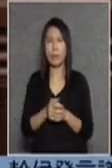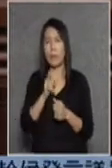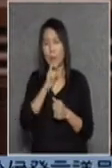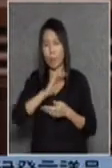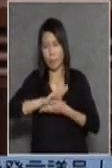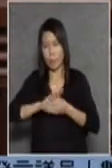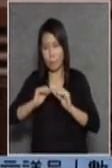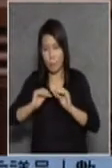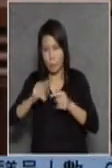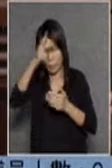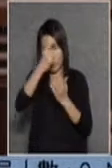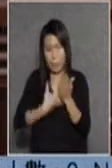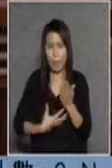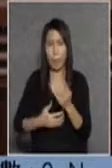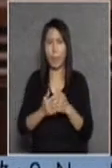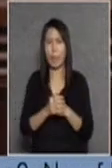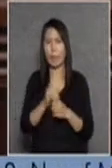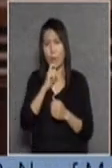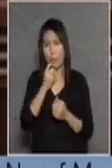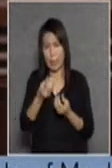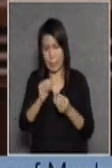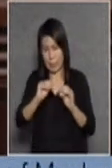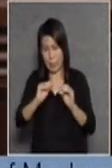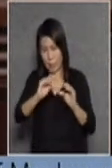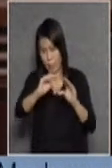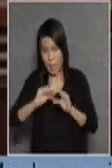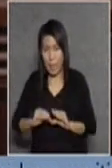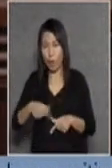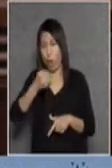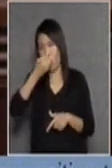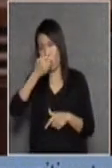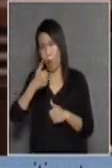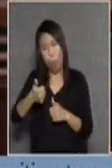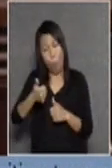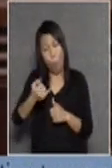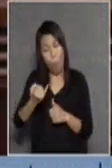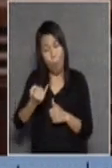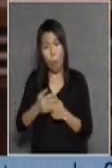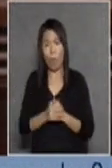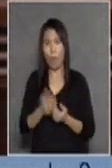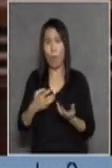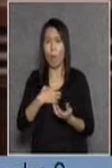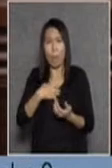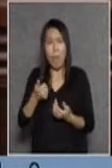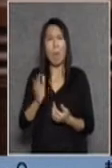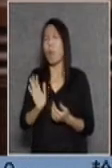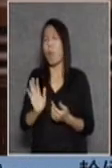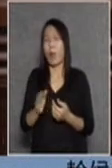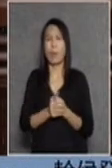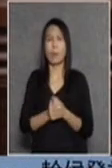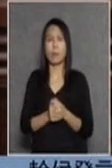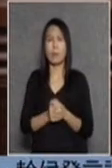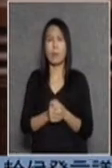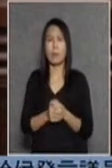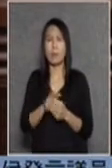寬鬆政策，有熱錢湧咗嚟香港，其實係咪好事咧？主席，我又唔覺得係好事嘅喎。啊，